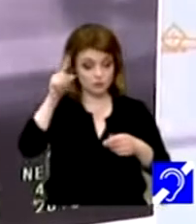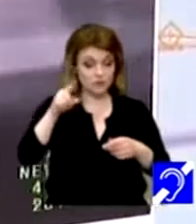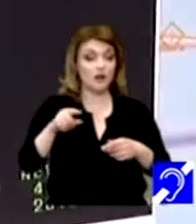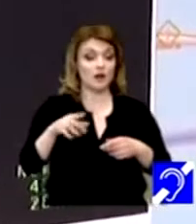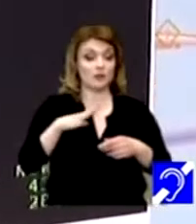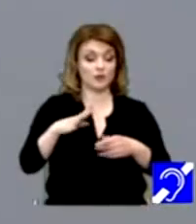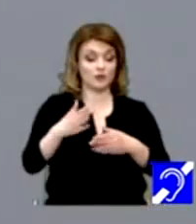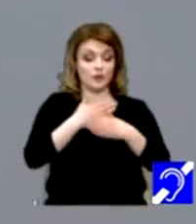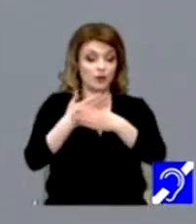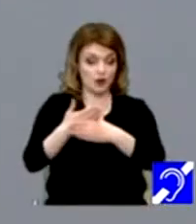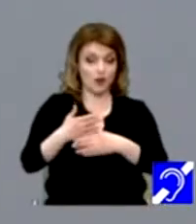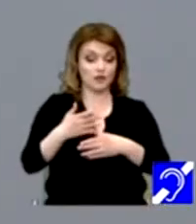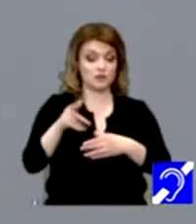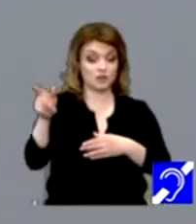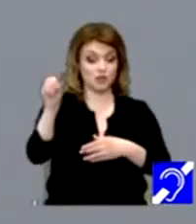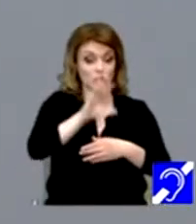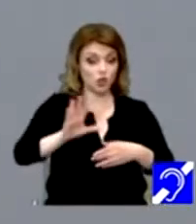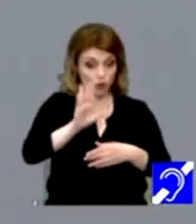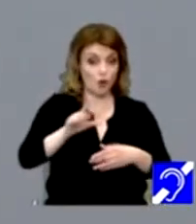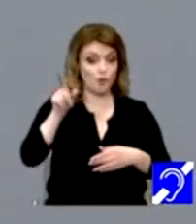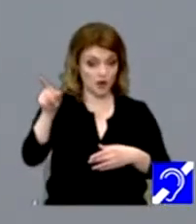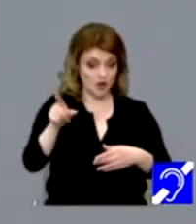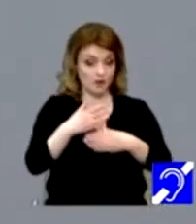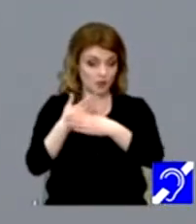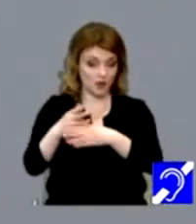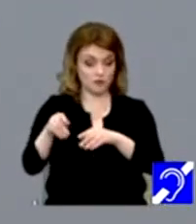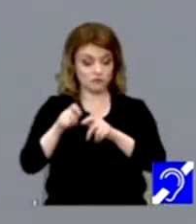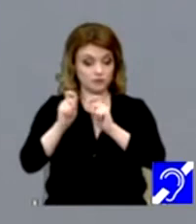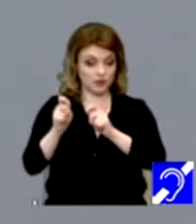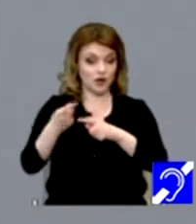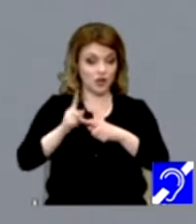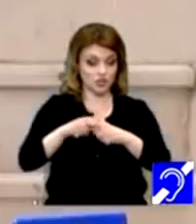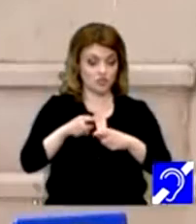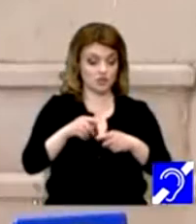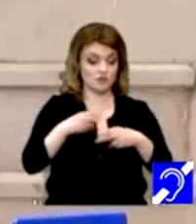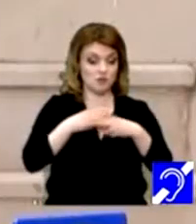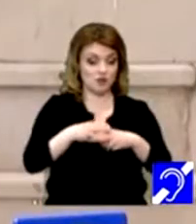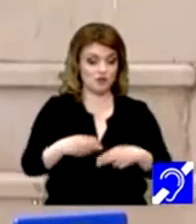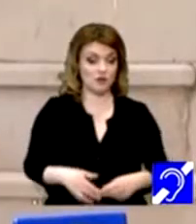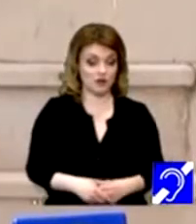noastre de Agenția Europeană pentru Siguranță Maritimă, care asigură și personalul specializat pentru operarea aparaturii.